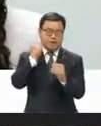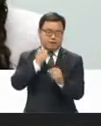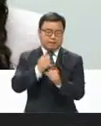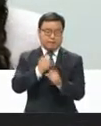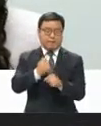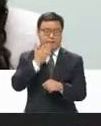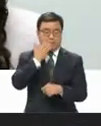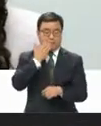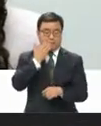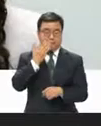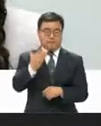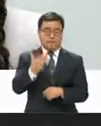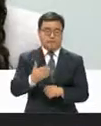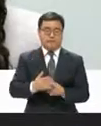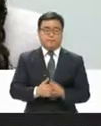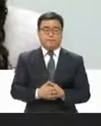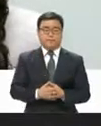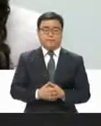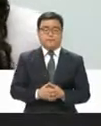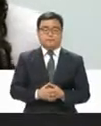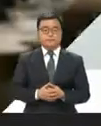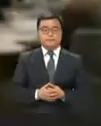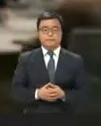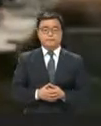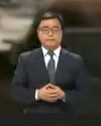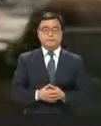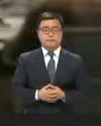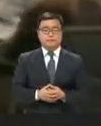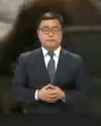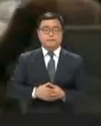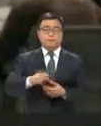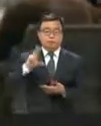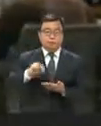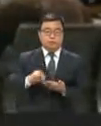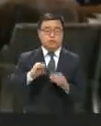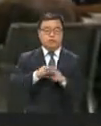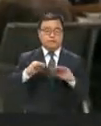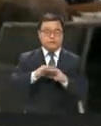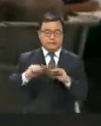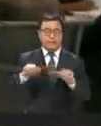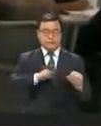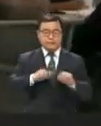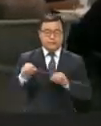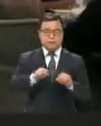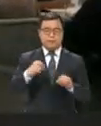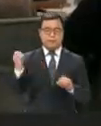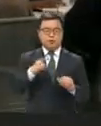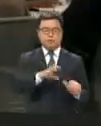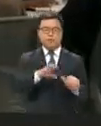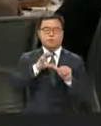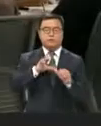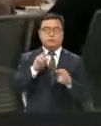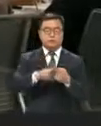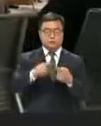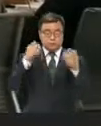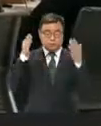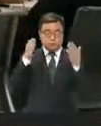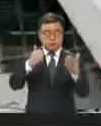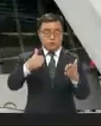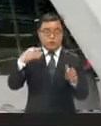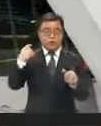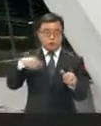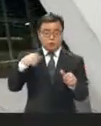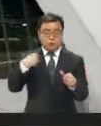to start our own idea to develop it. 문제 해결, 실행, 응용에 초점을 맞춘 교육.